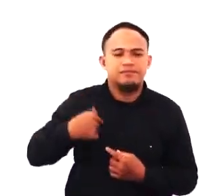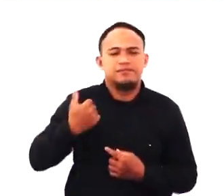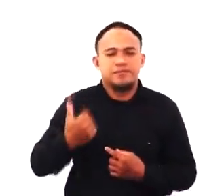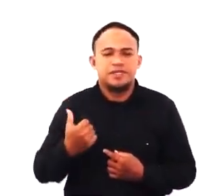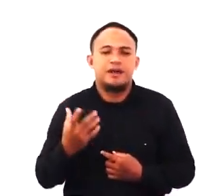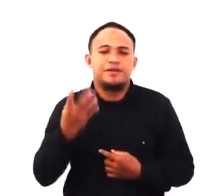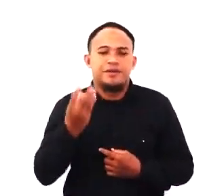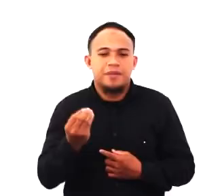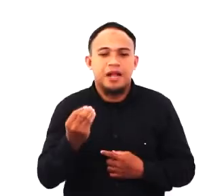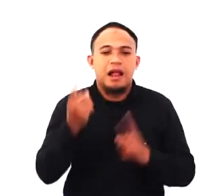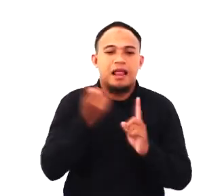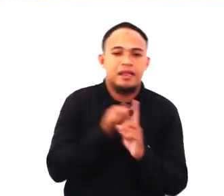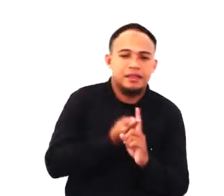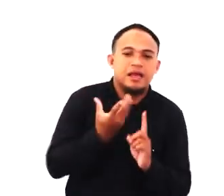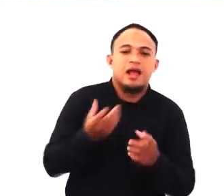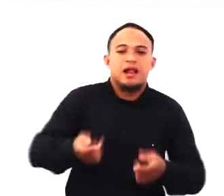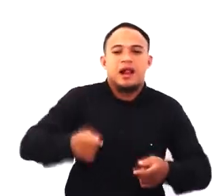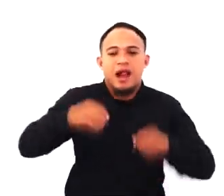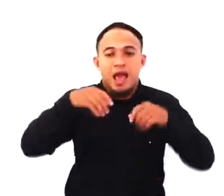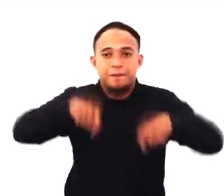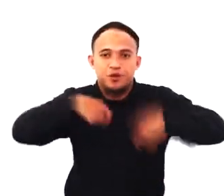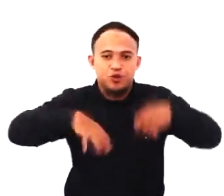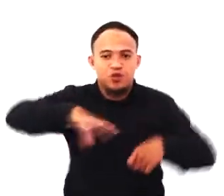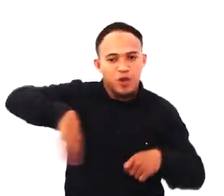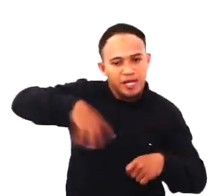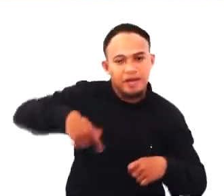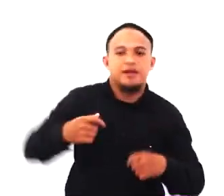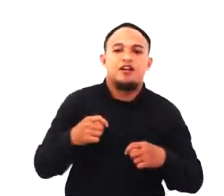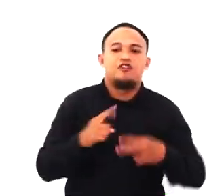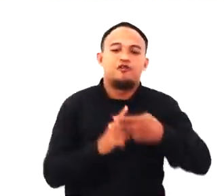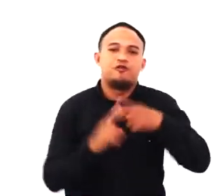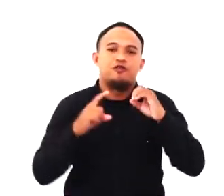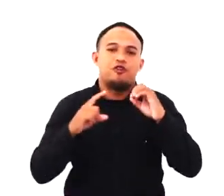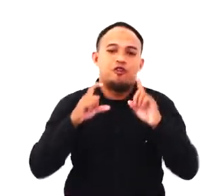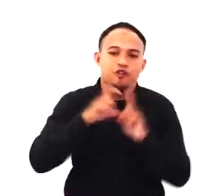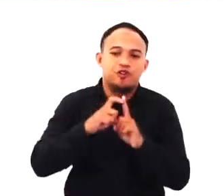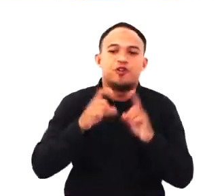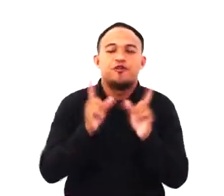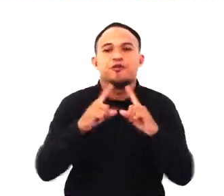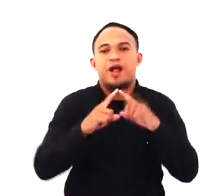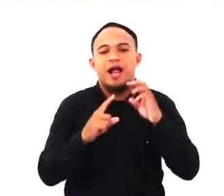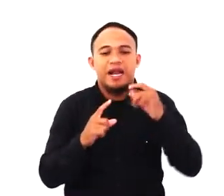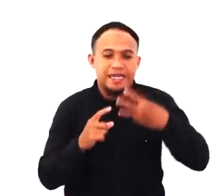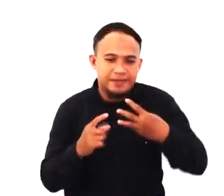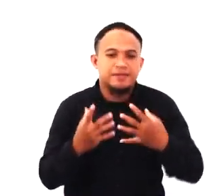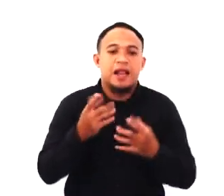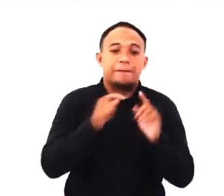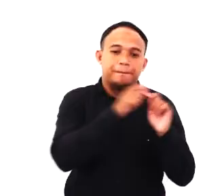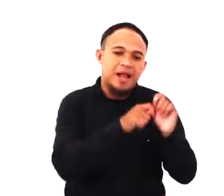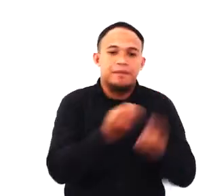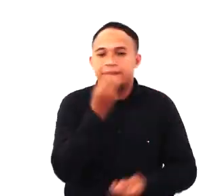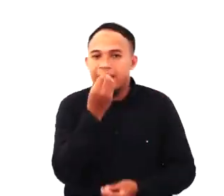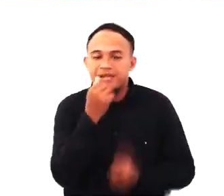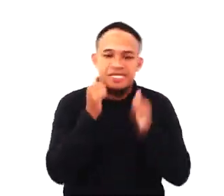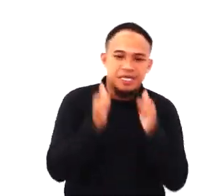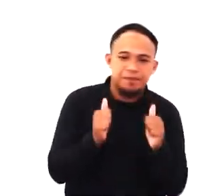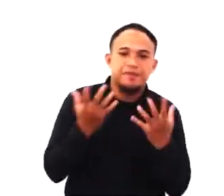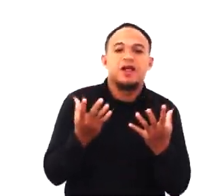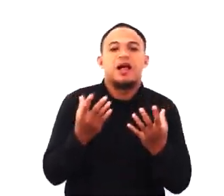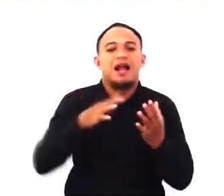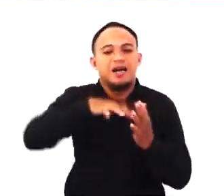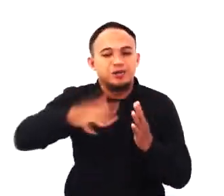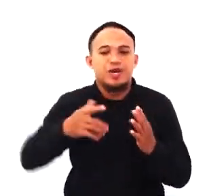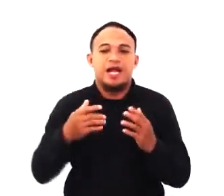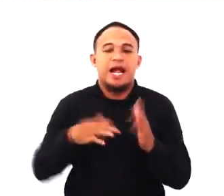kit, paket sandang, peralatan dapur keluarga, footwear, terpal, makanan siap saji,